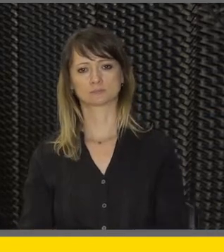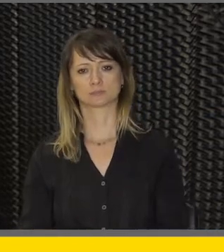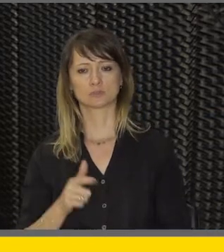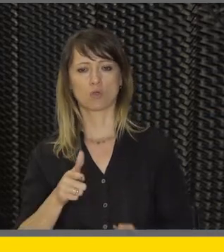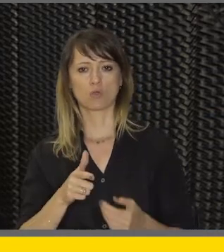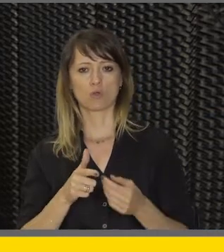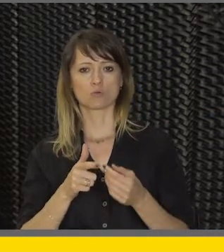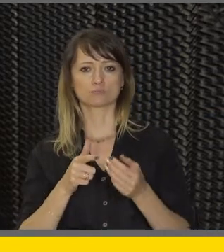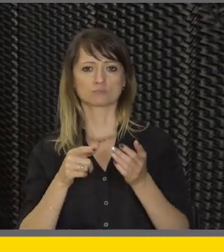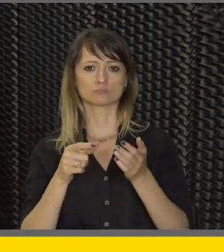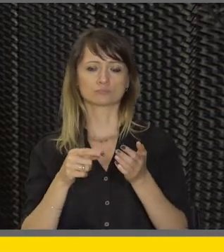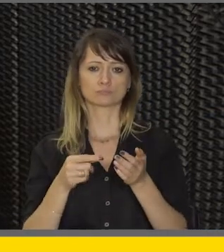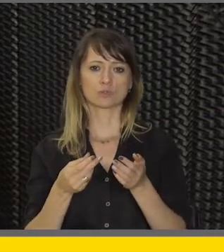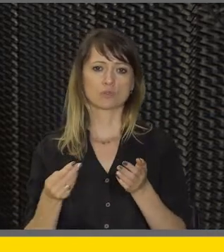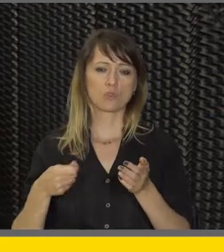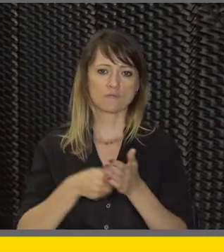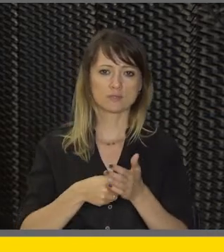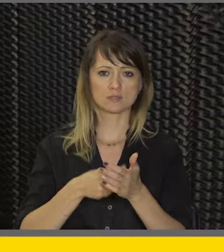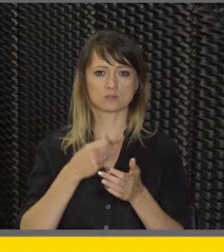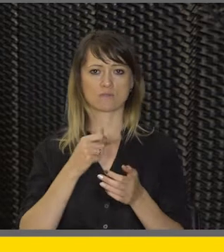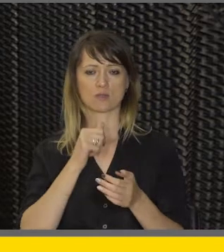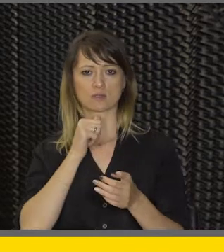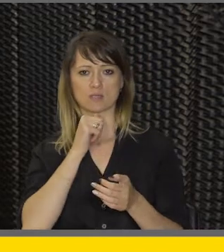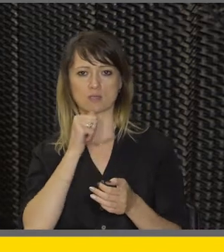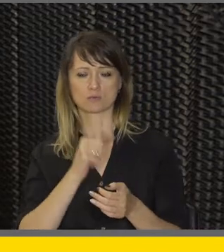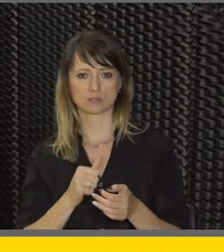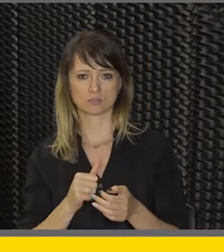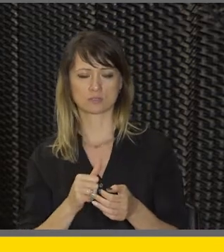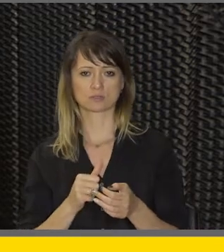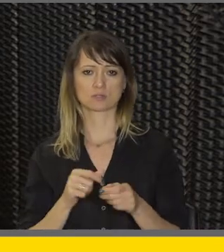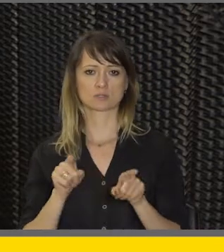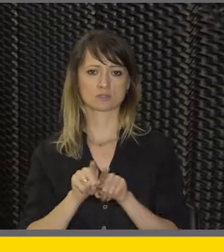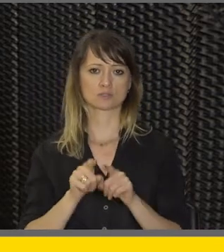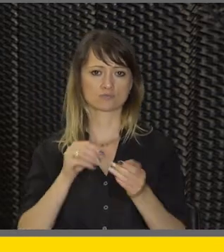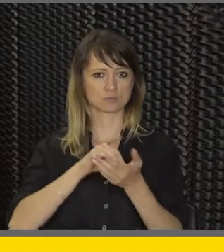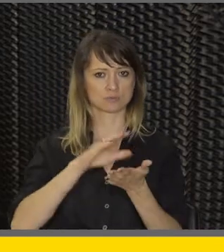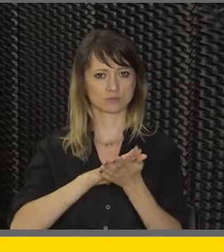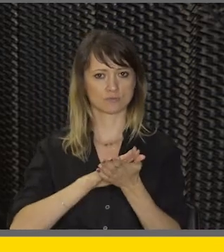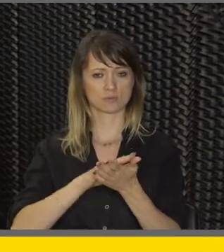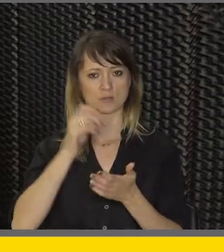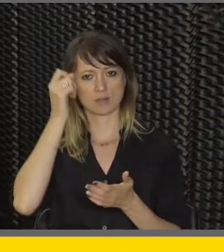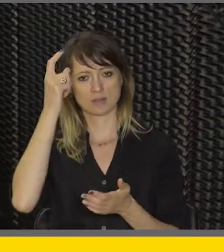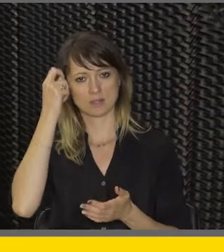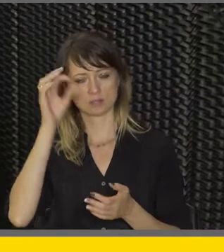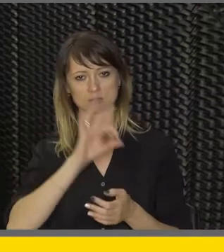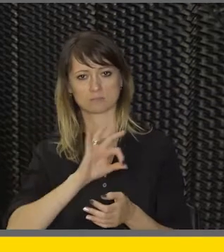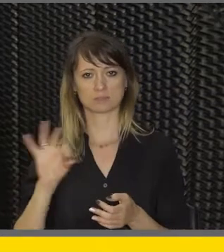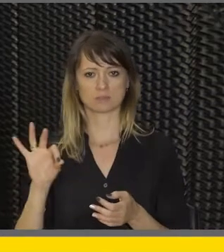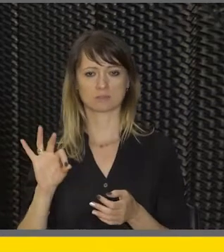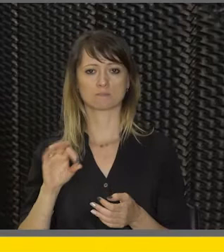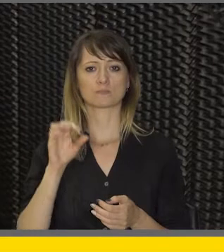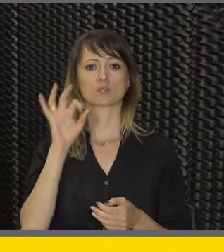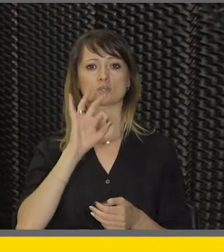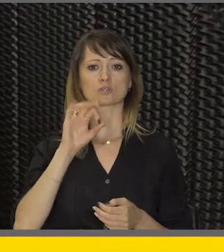a które wpisują się, czy też w ogóle o fundusze, a które wpisują się w inteligentną specjalizację. I jeszcze jedna rzecz